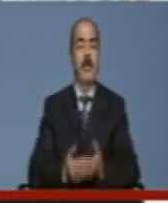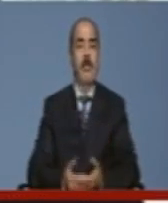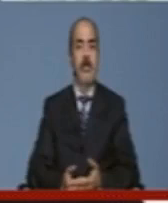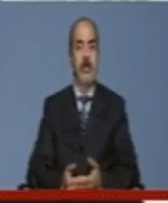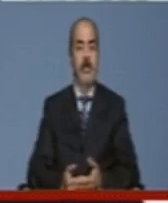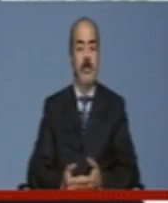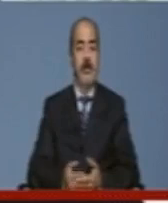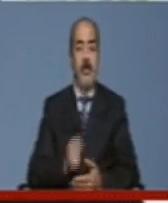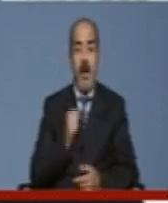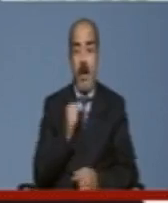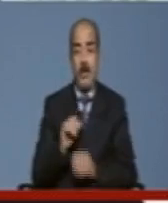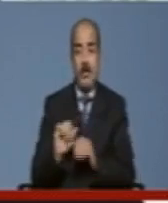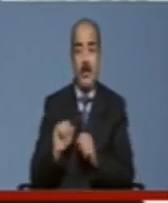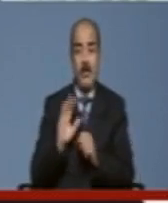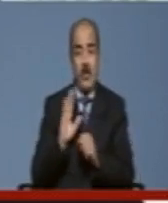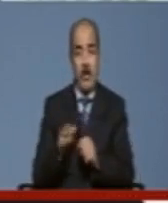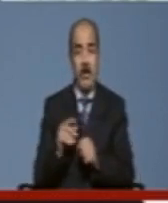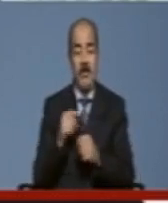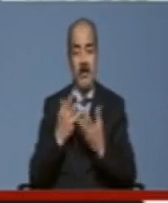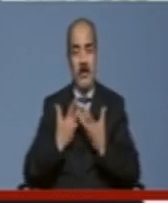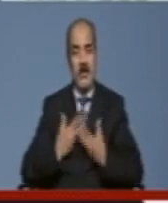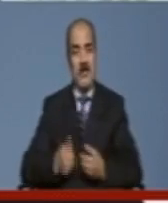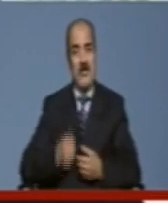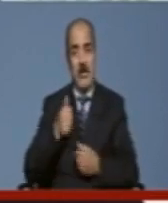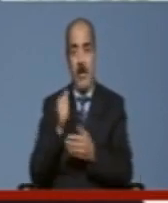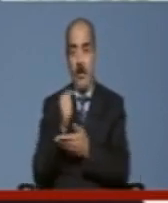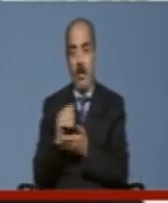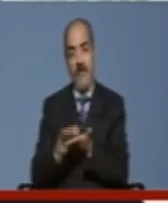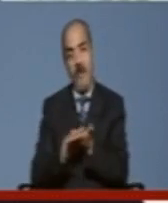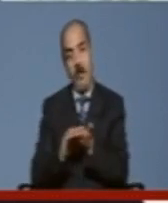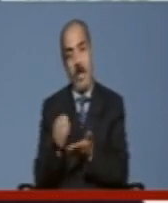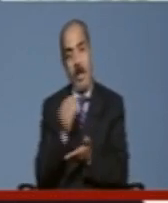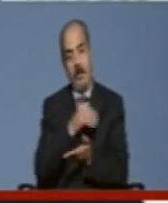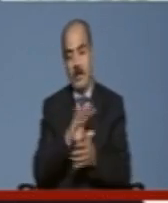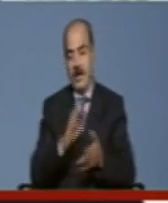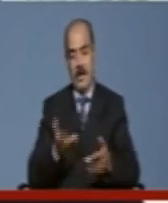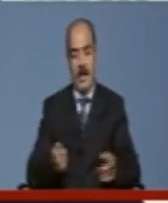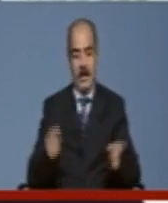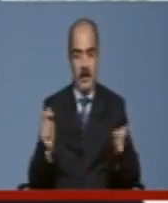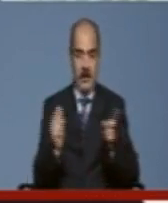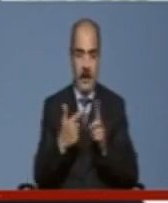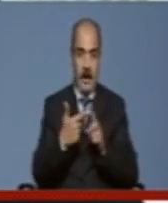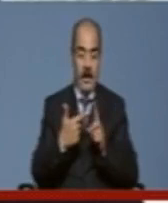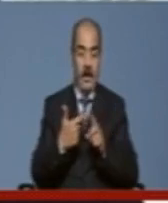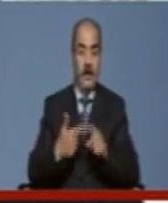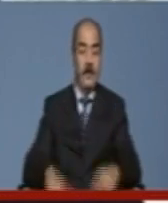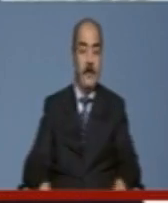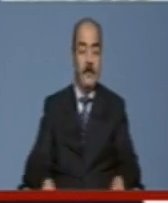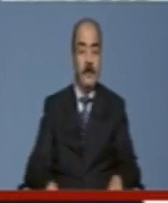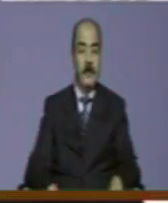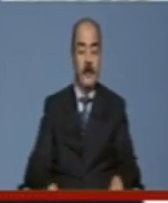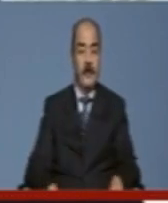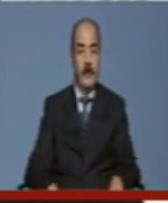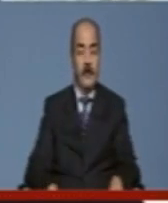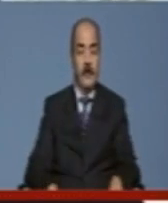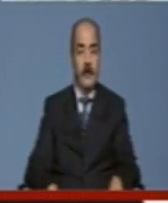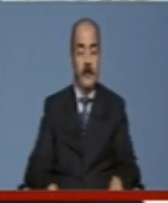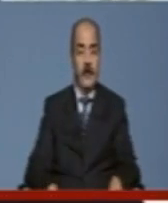يبقى مش معقول إن هم ممكن ينجحوا وهم مش موجودين على أراضيهم. دي نقطة. الهدف بتاع